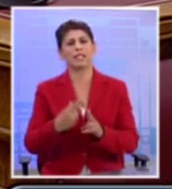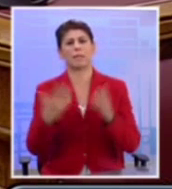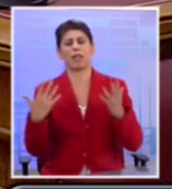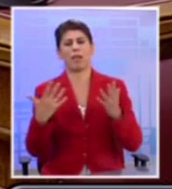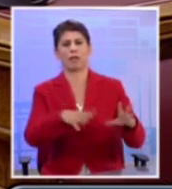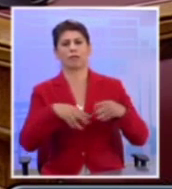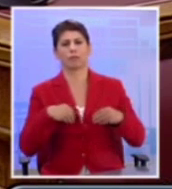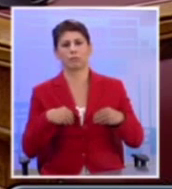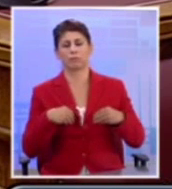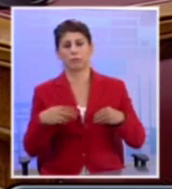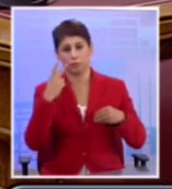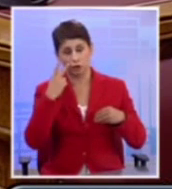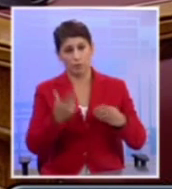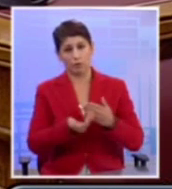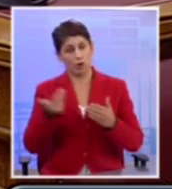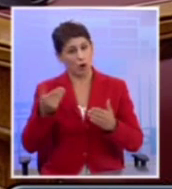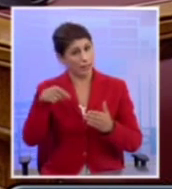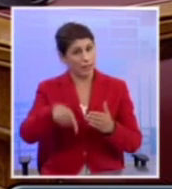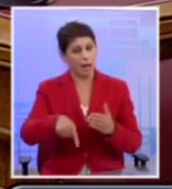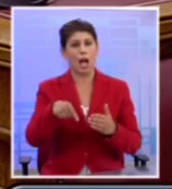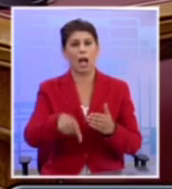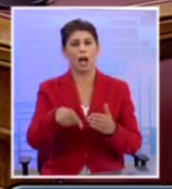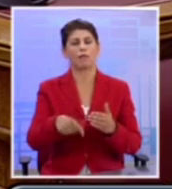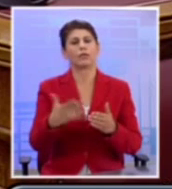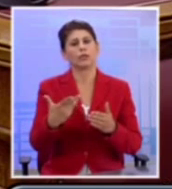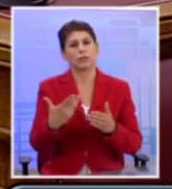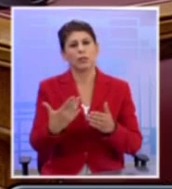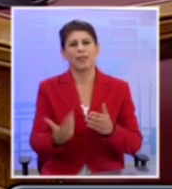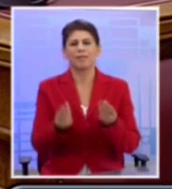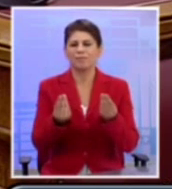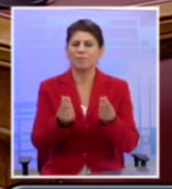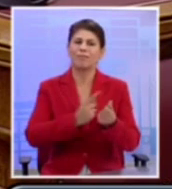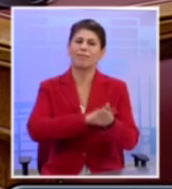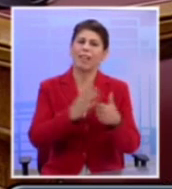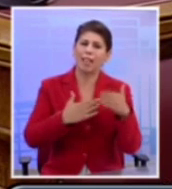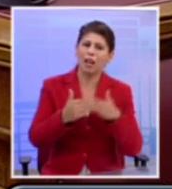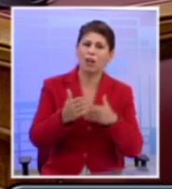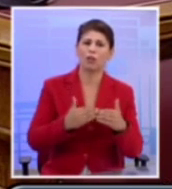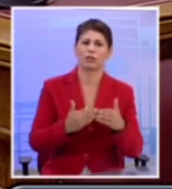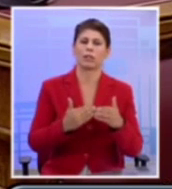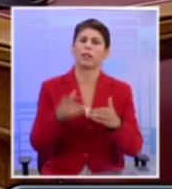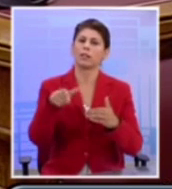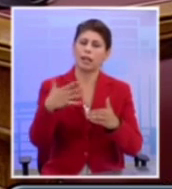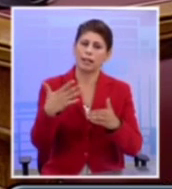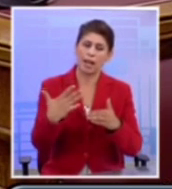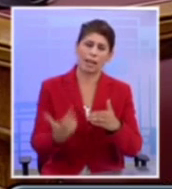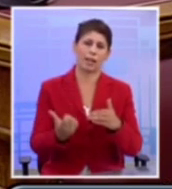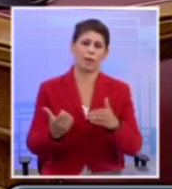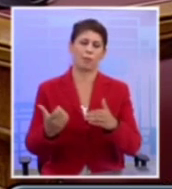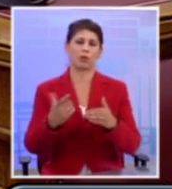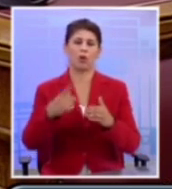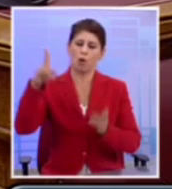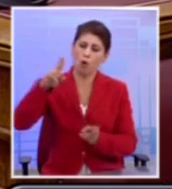As seen earlier, this shift occurred on a significant scale and limited the bail-in of creditors when